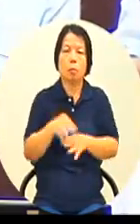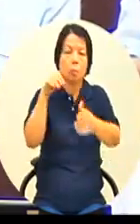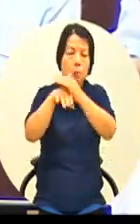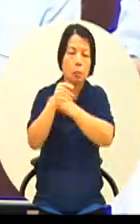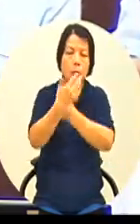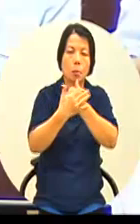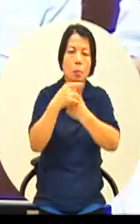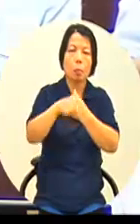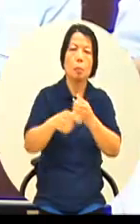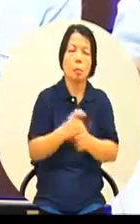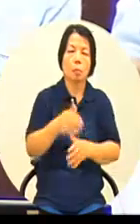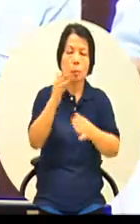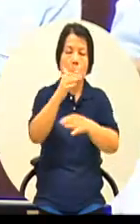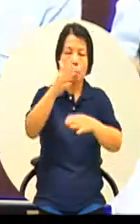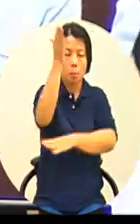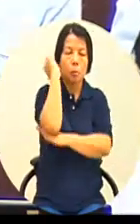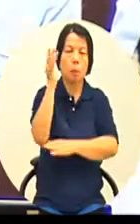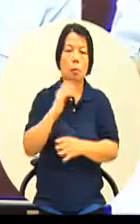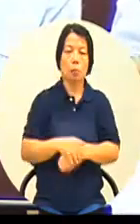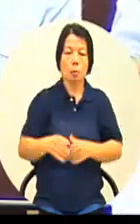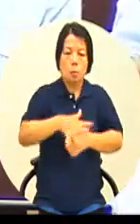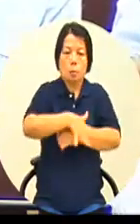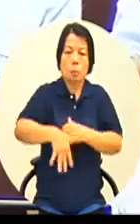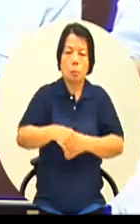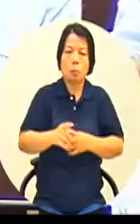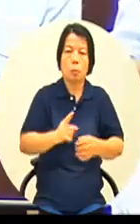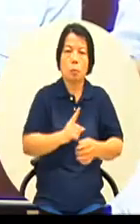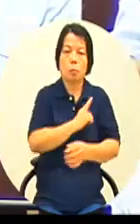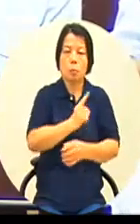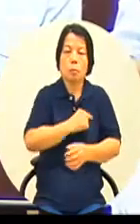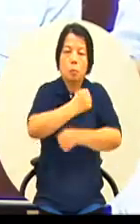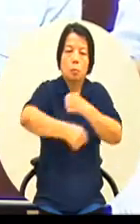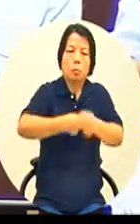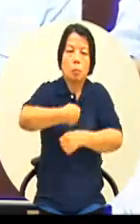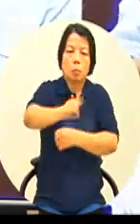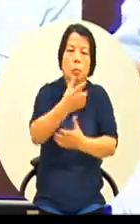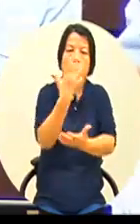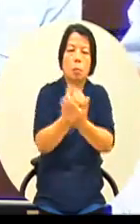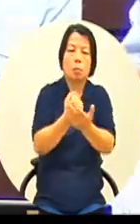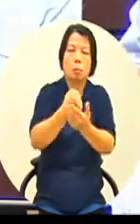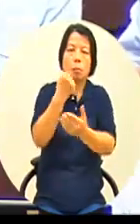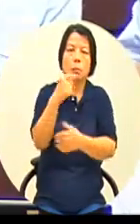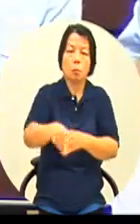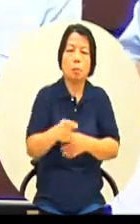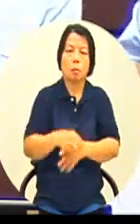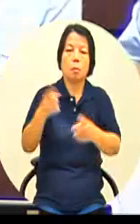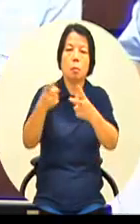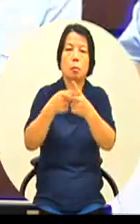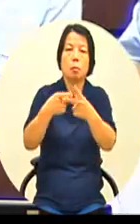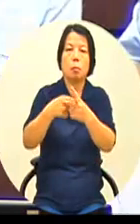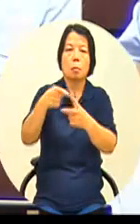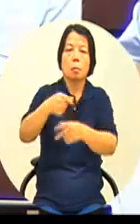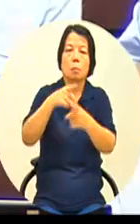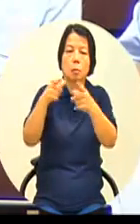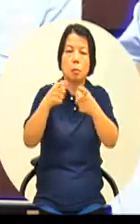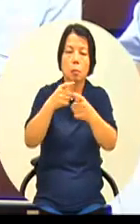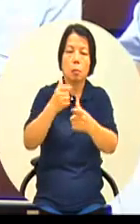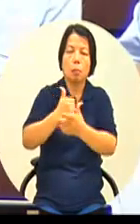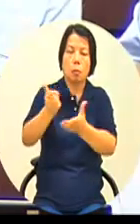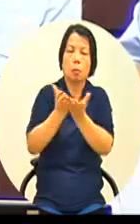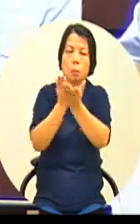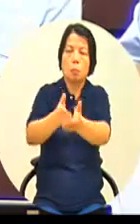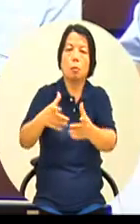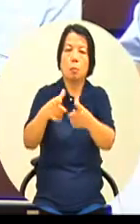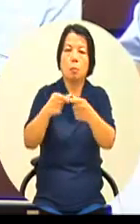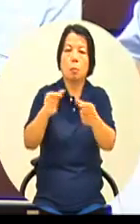政府从上而下，我们主动去把这个仓库群保留起来。这个小樽运河的发展是有一个不同款的所在